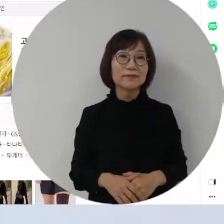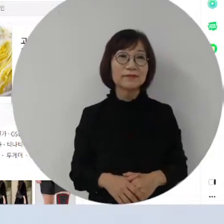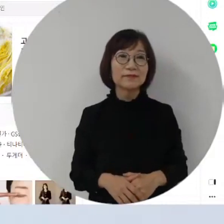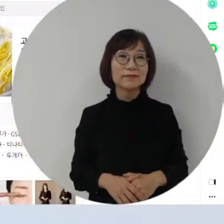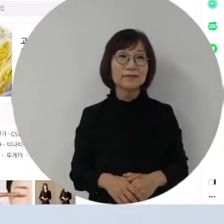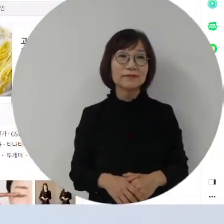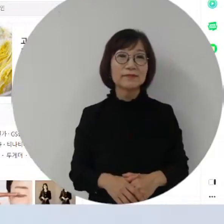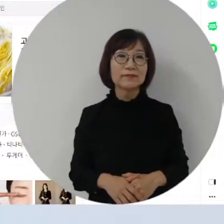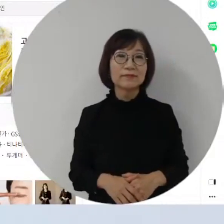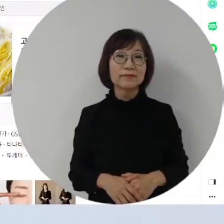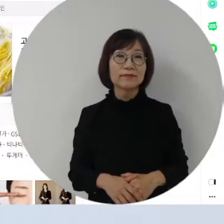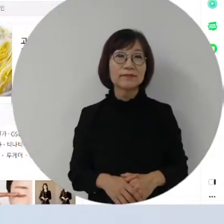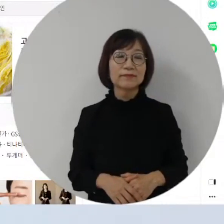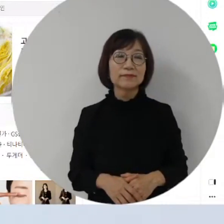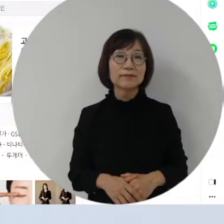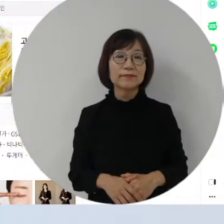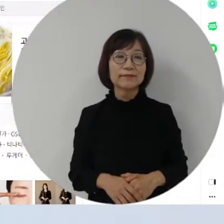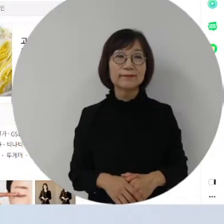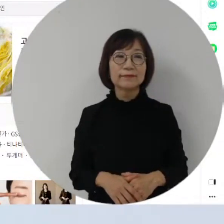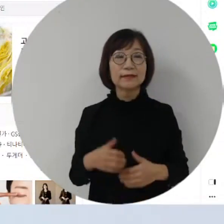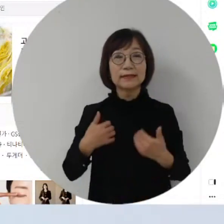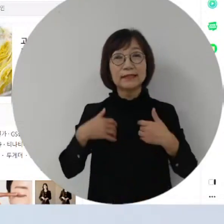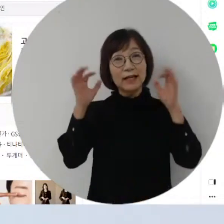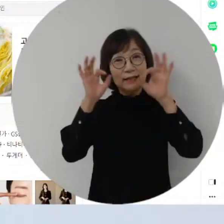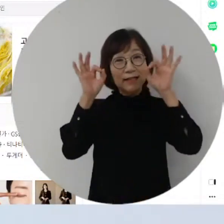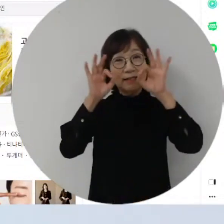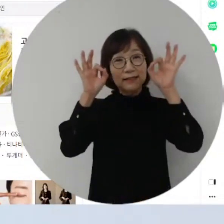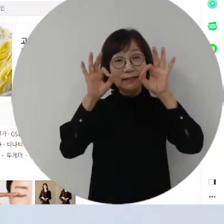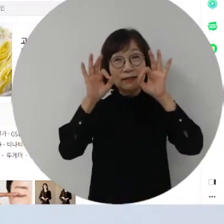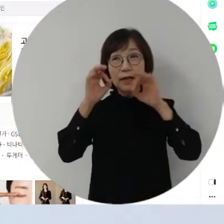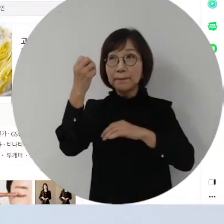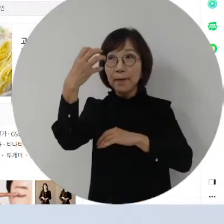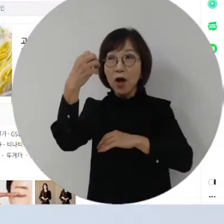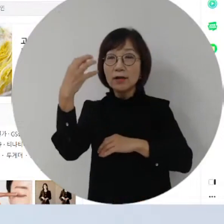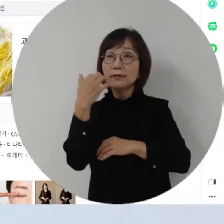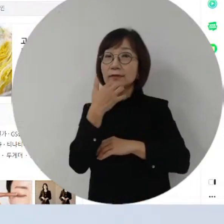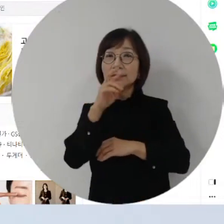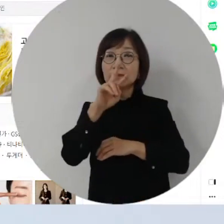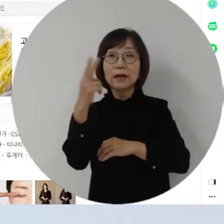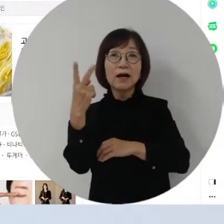그리고 즐겨찾기도 노란색 별이 들어가지죠.